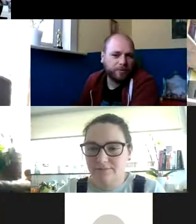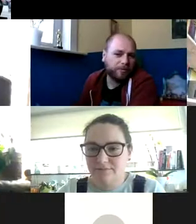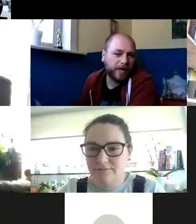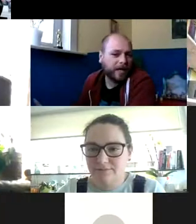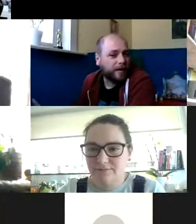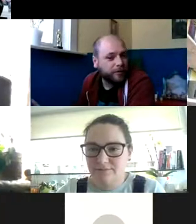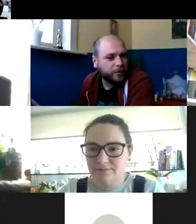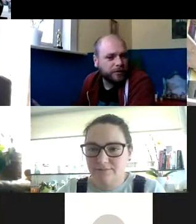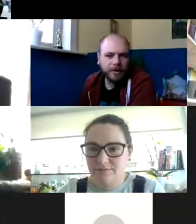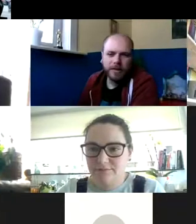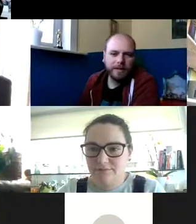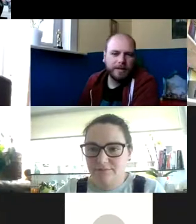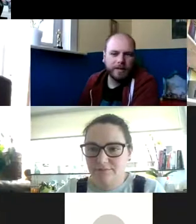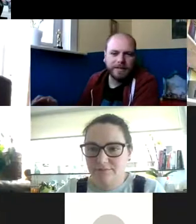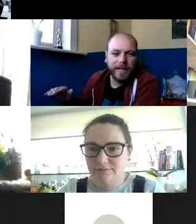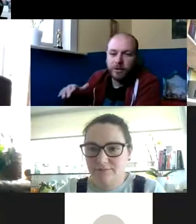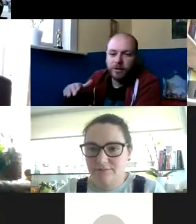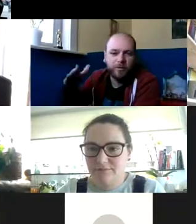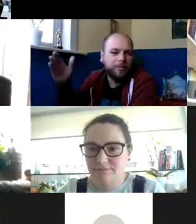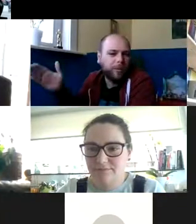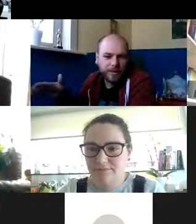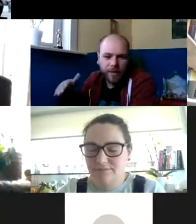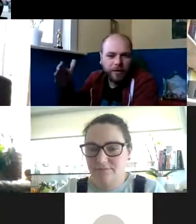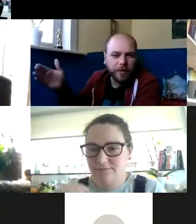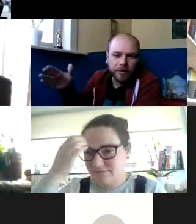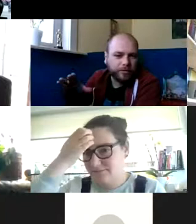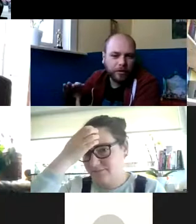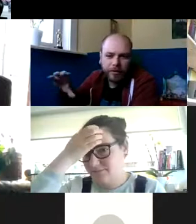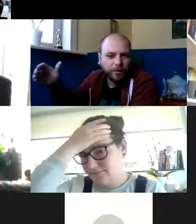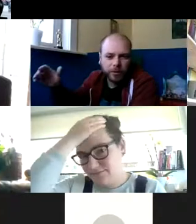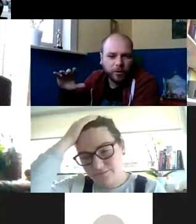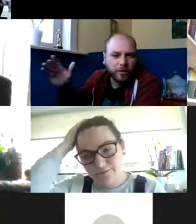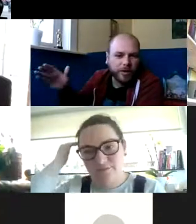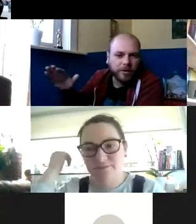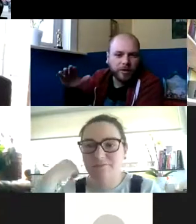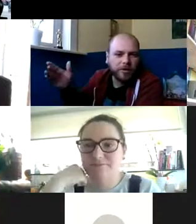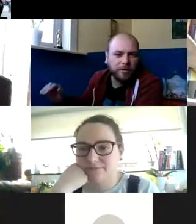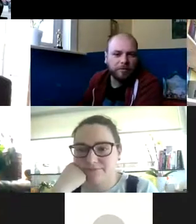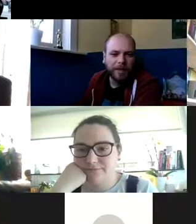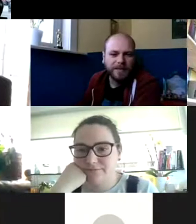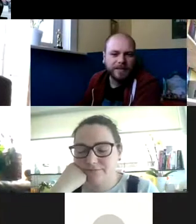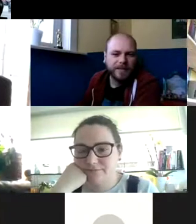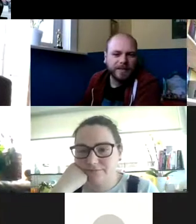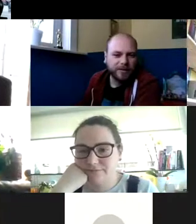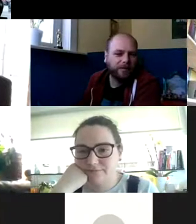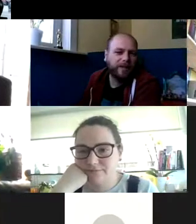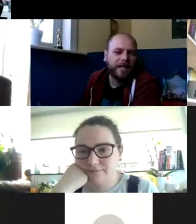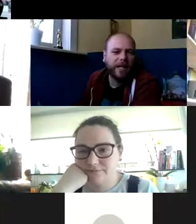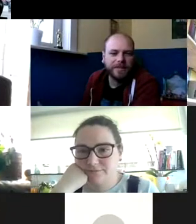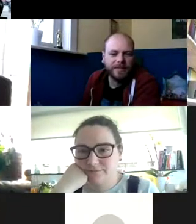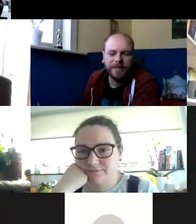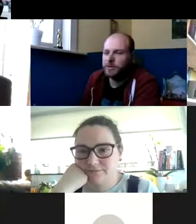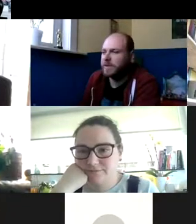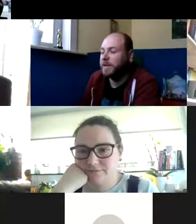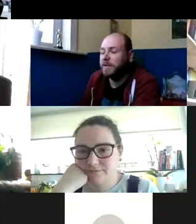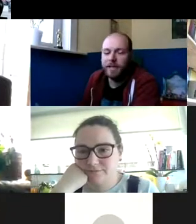als we het op vrijdagavond doen, dan zijn eigenlijk onze weekbubbels al wel afgerond en volgende week wordt er toch weer gemixt. Dus dan op